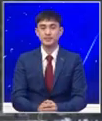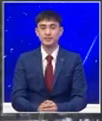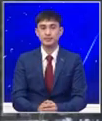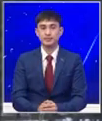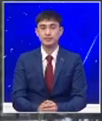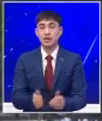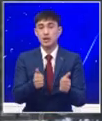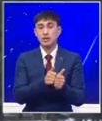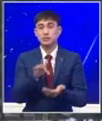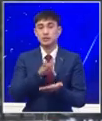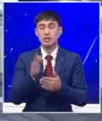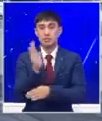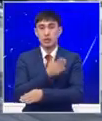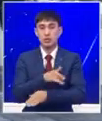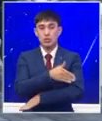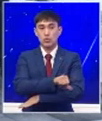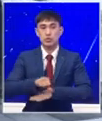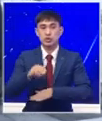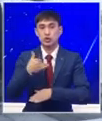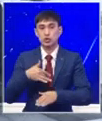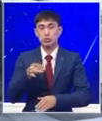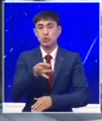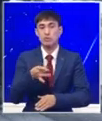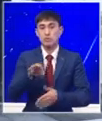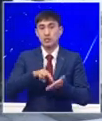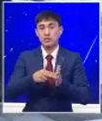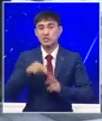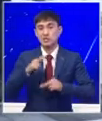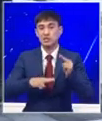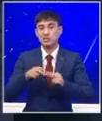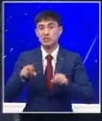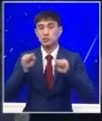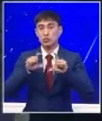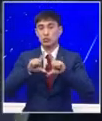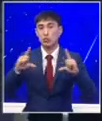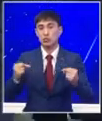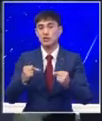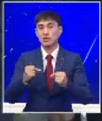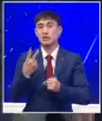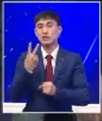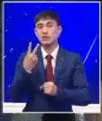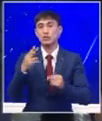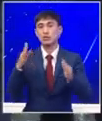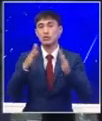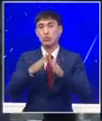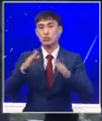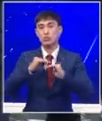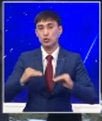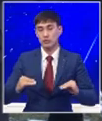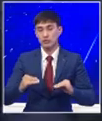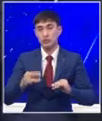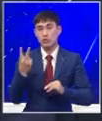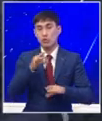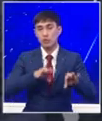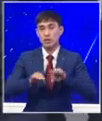того, рядом с центральным парком по улице Жамбыла планируется строительство многофункционального спортивного комплекса и дворца школьников. Оба проекта